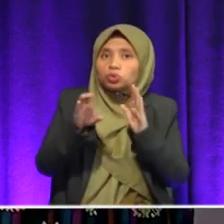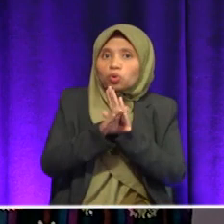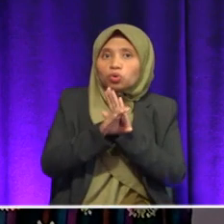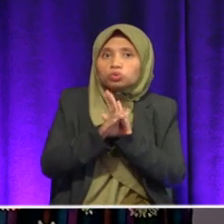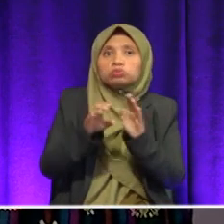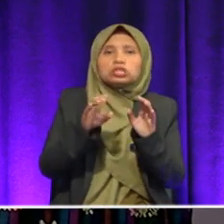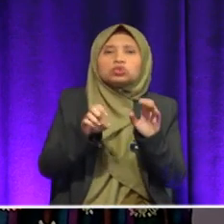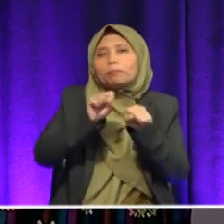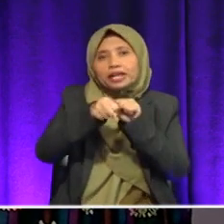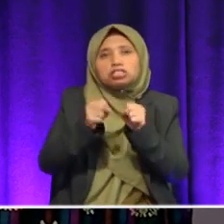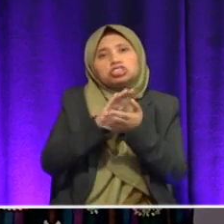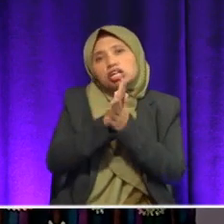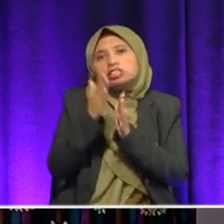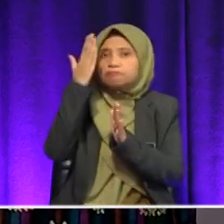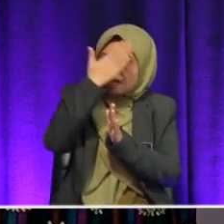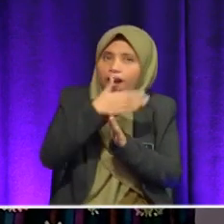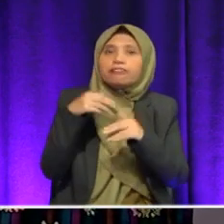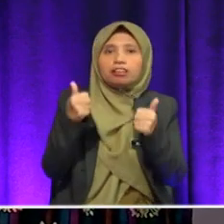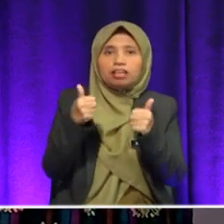lebih menarik